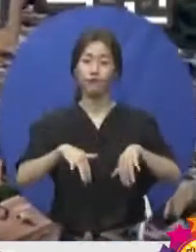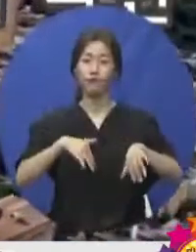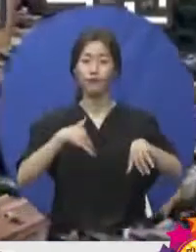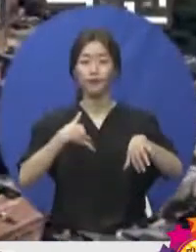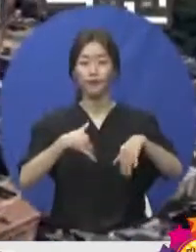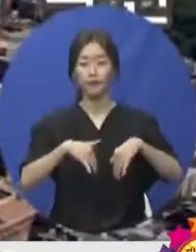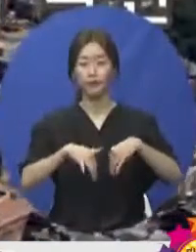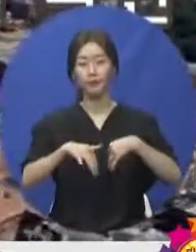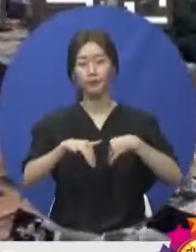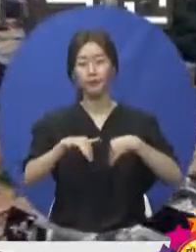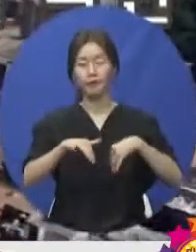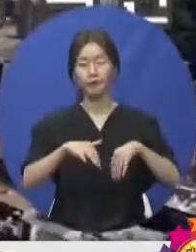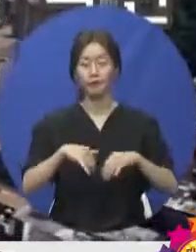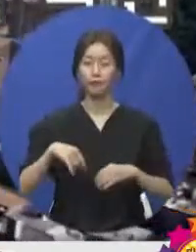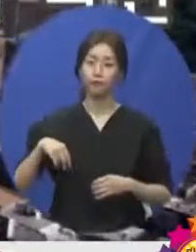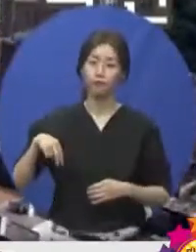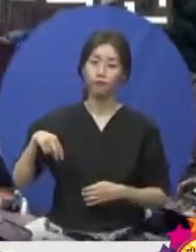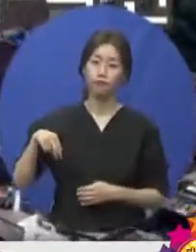지나가다가